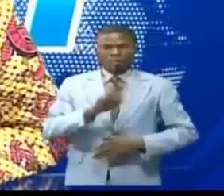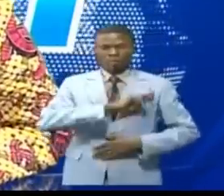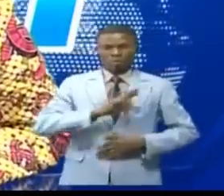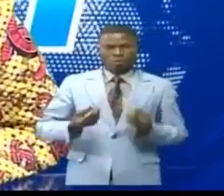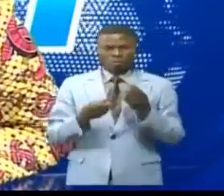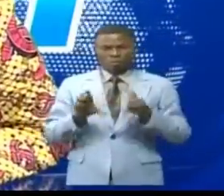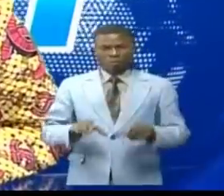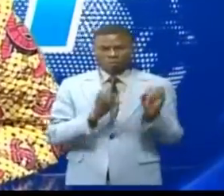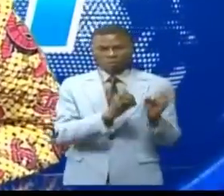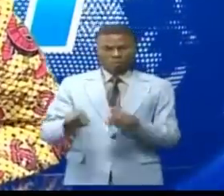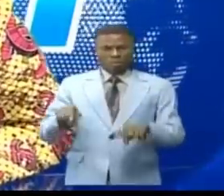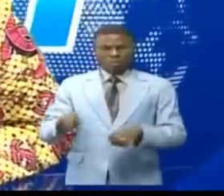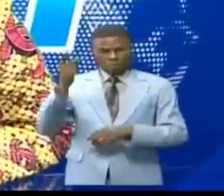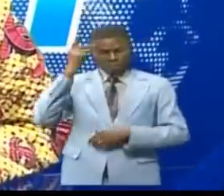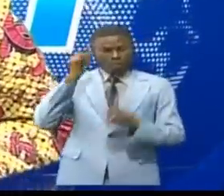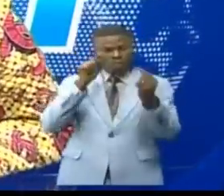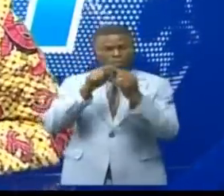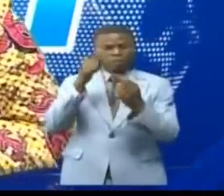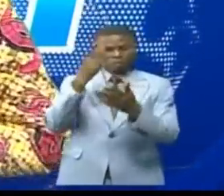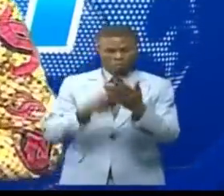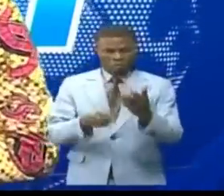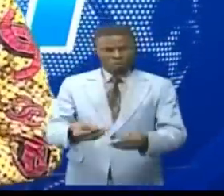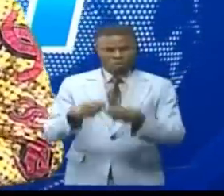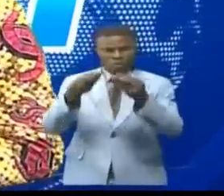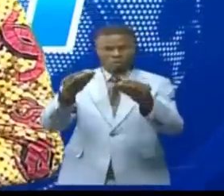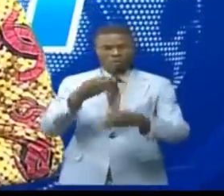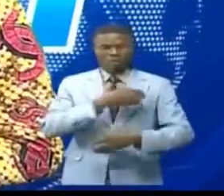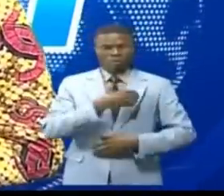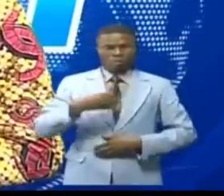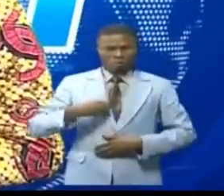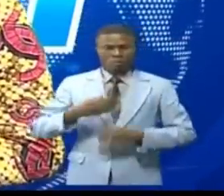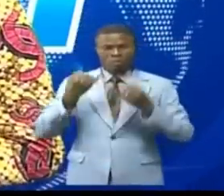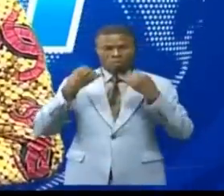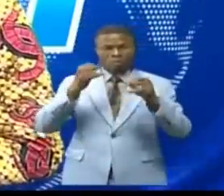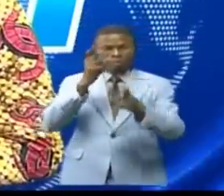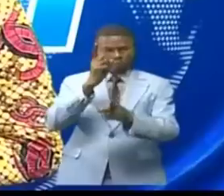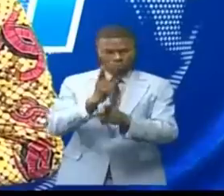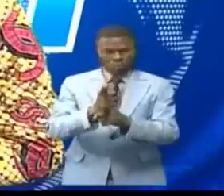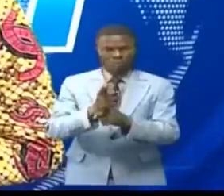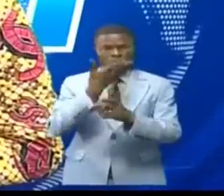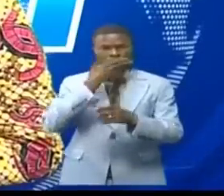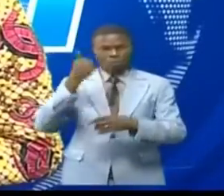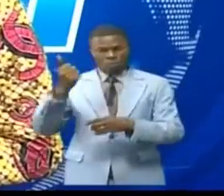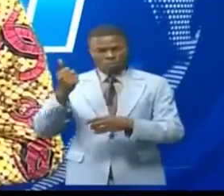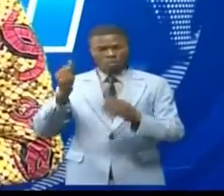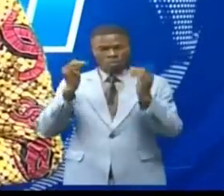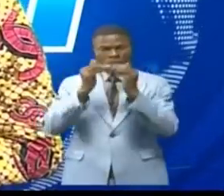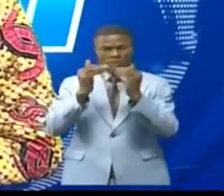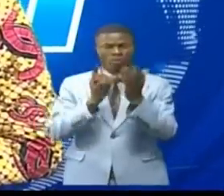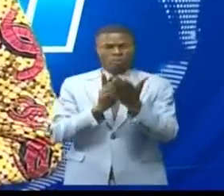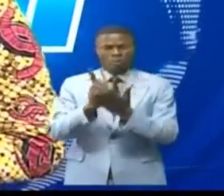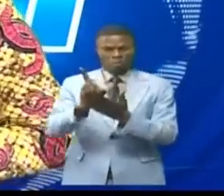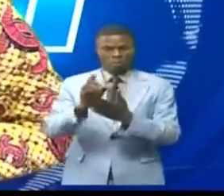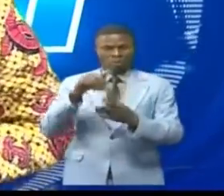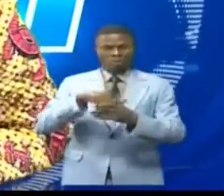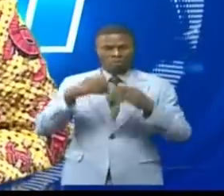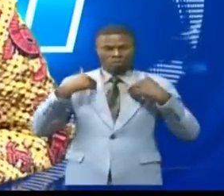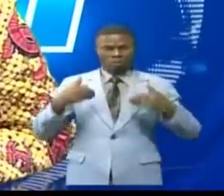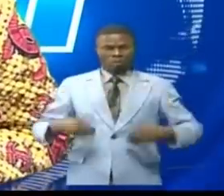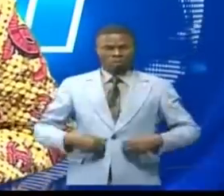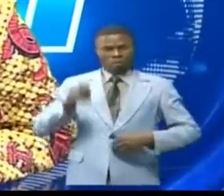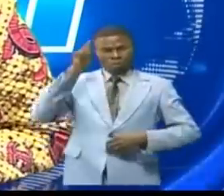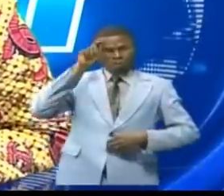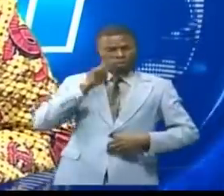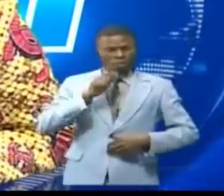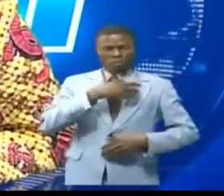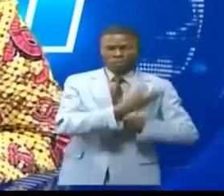organisée à Kinshasa. Objectif, apporter aux femmes les informations utiles en rapport avec leurs droits à la santé sexuelle et